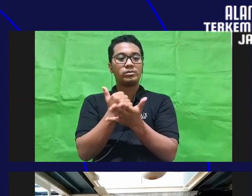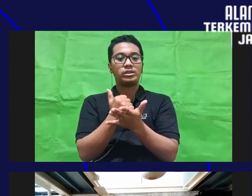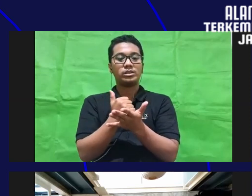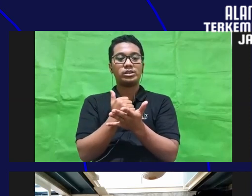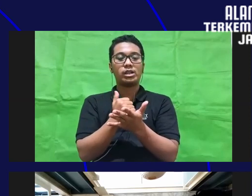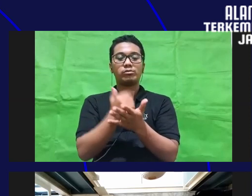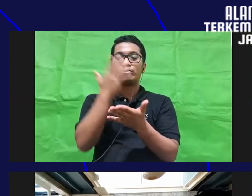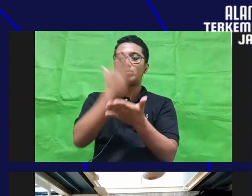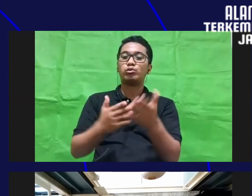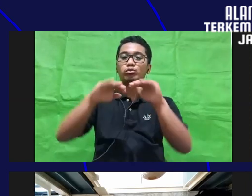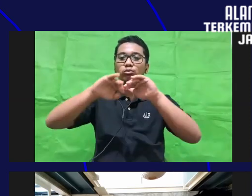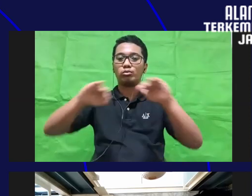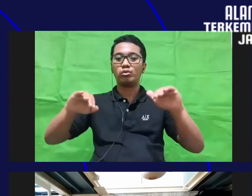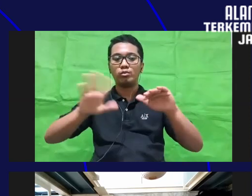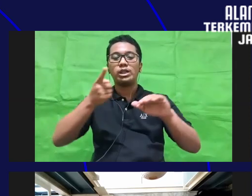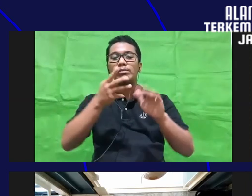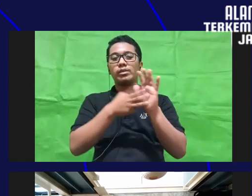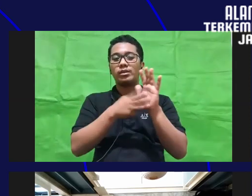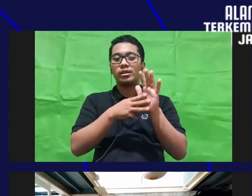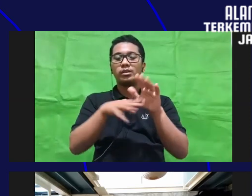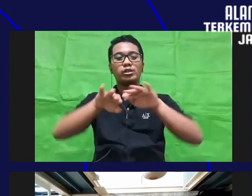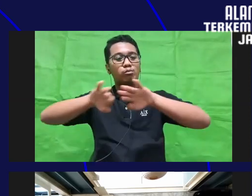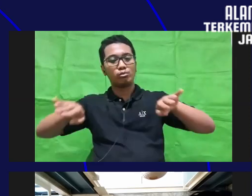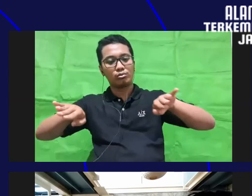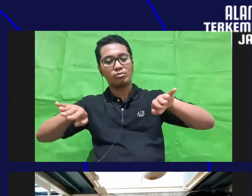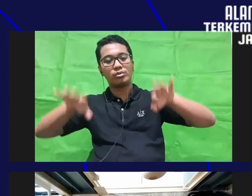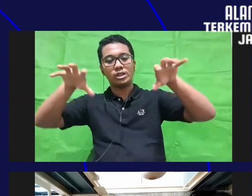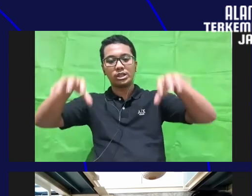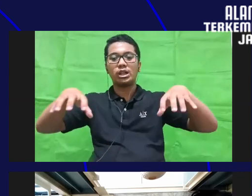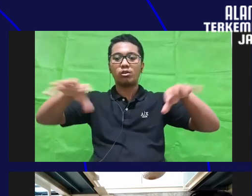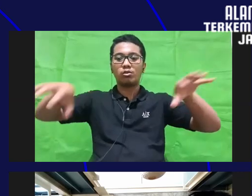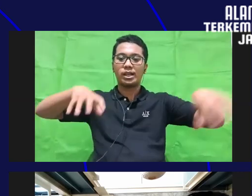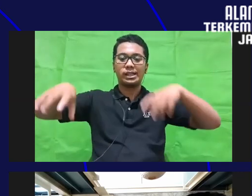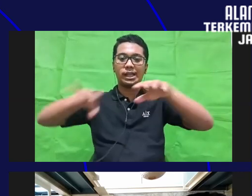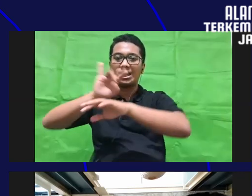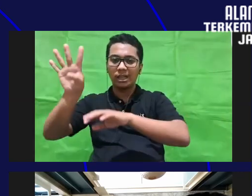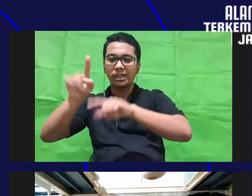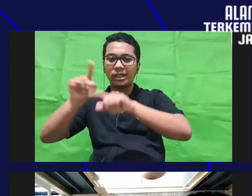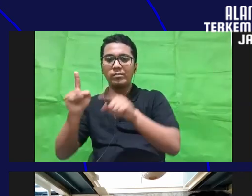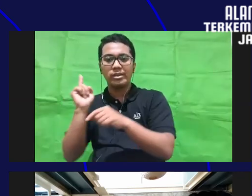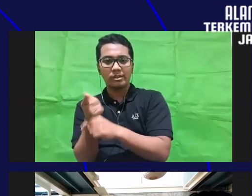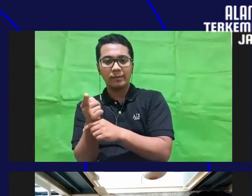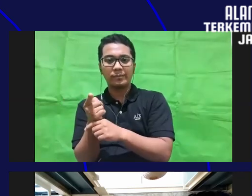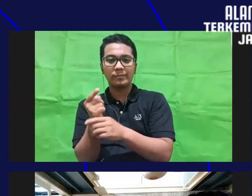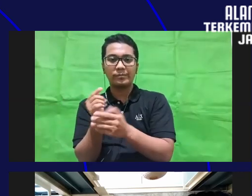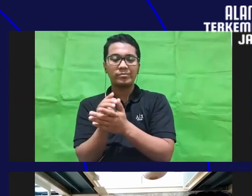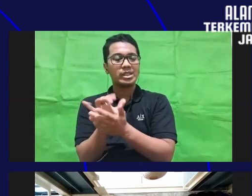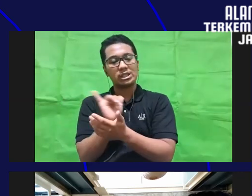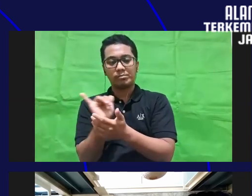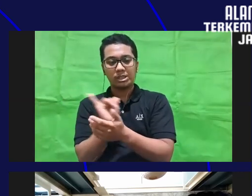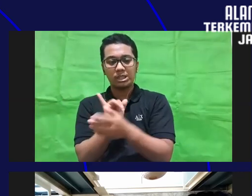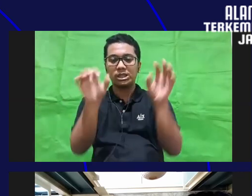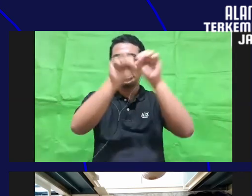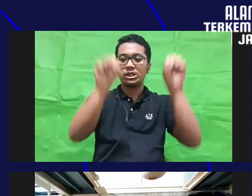kita terputus dengan lokasi-lokasi yang lain, tetapi ada semacam sistem subsistem yang dia